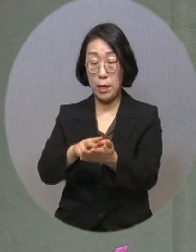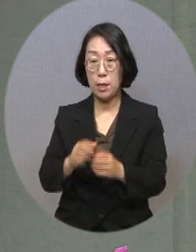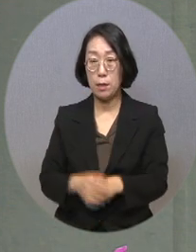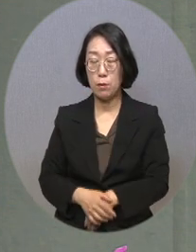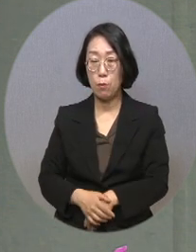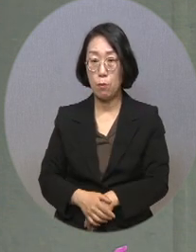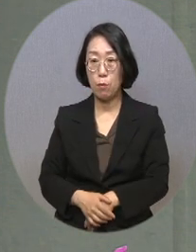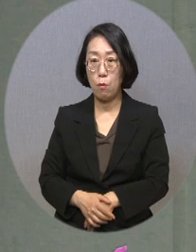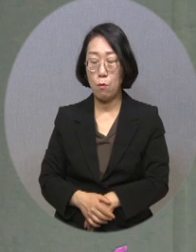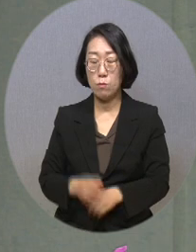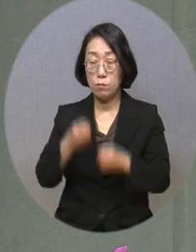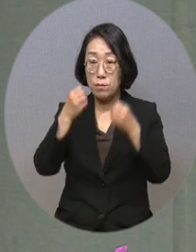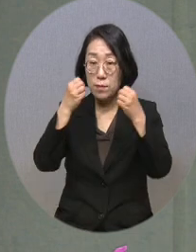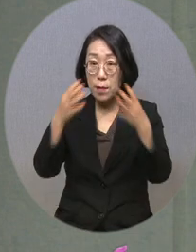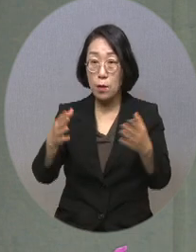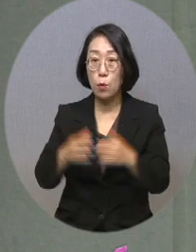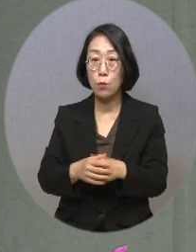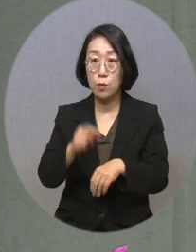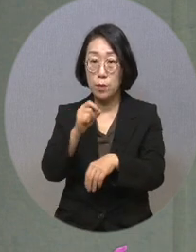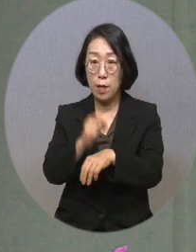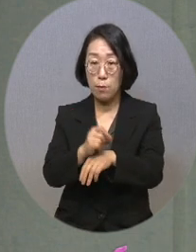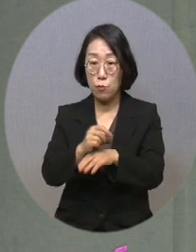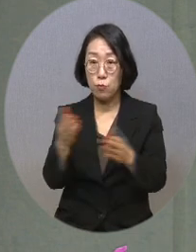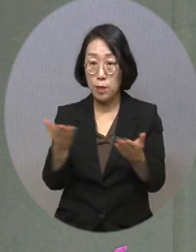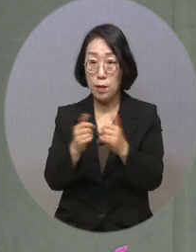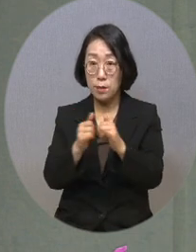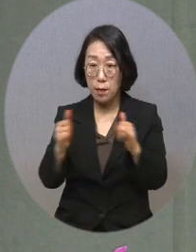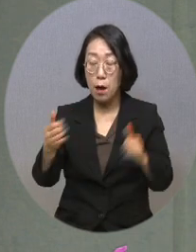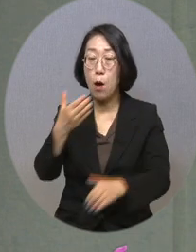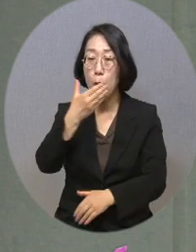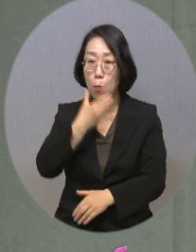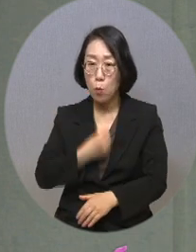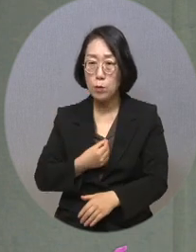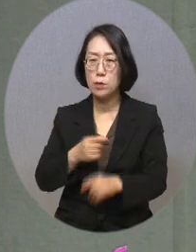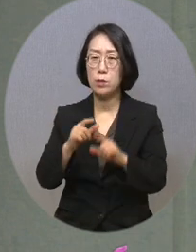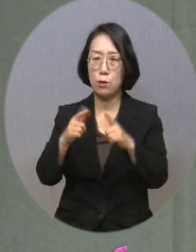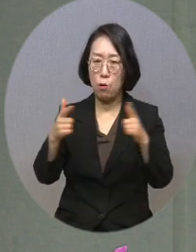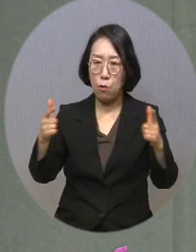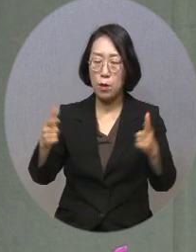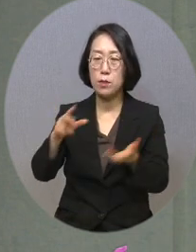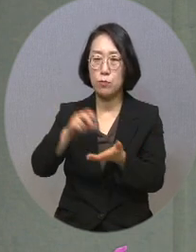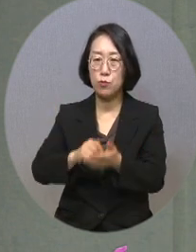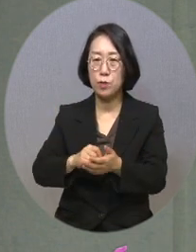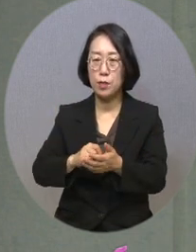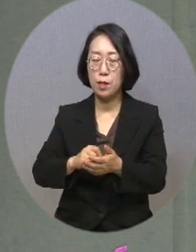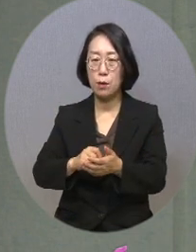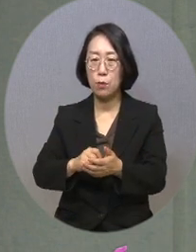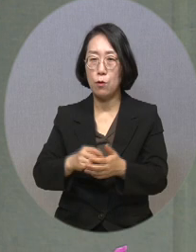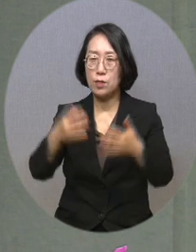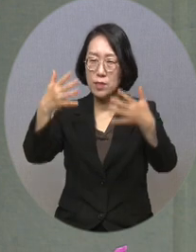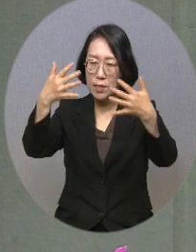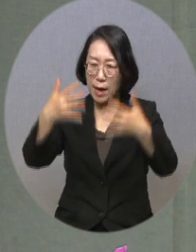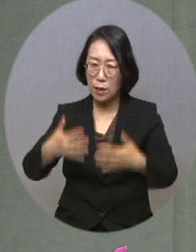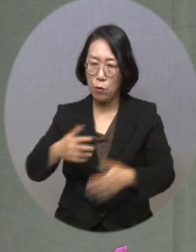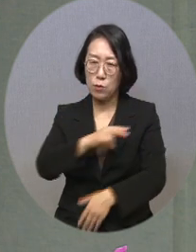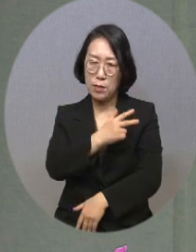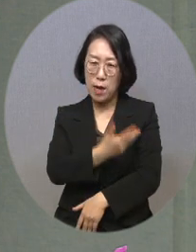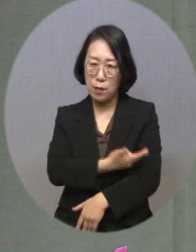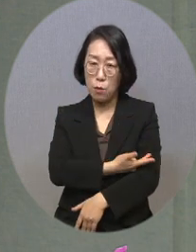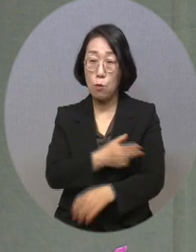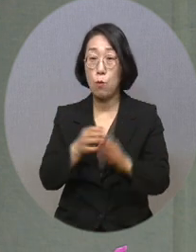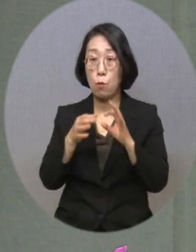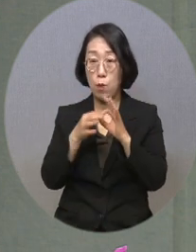굉장히 획기적인 세무사들의 여러 가지 복지 문제라든가 네. 자격 문제라든가 이런